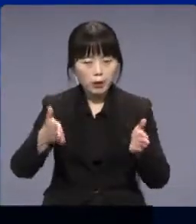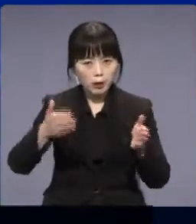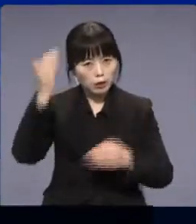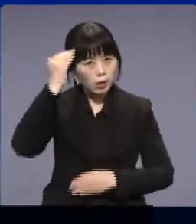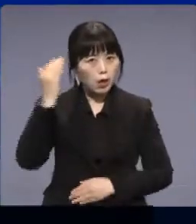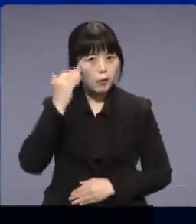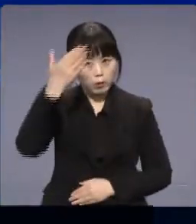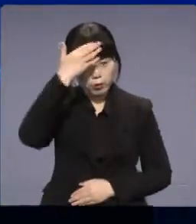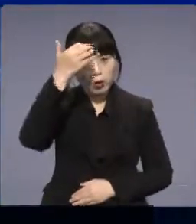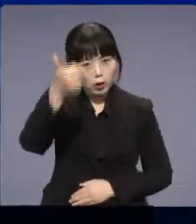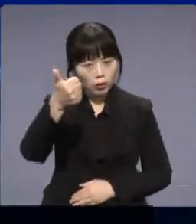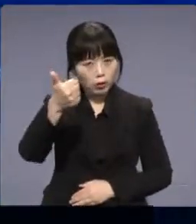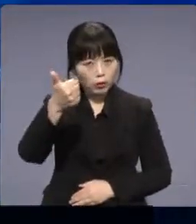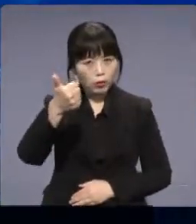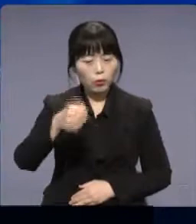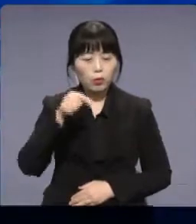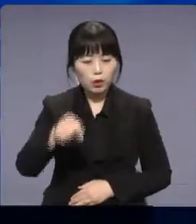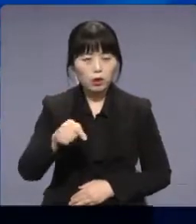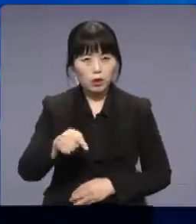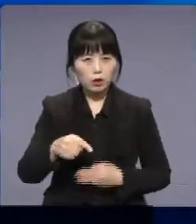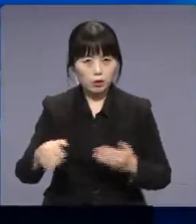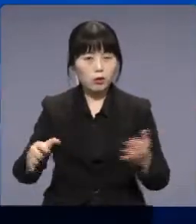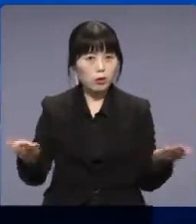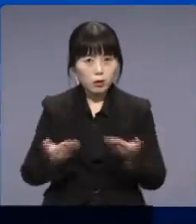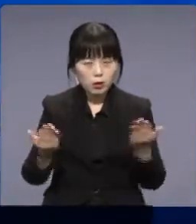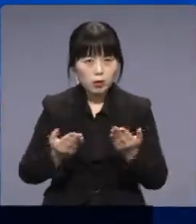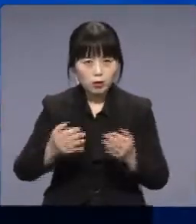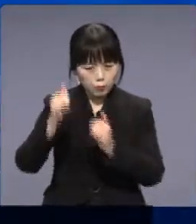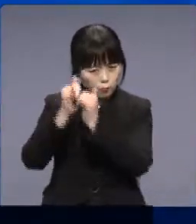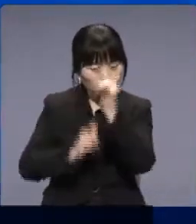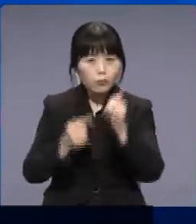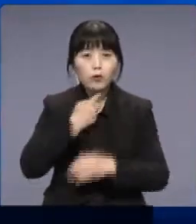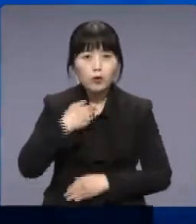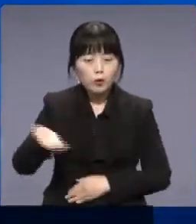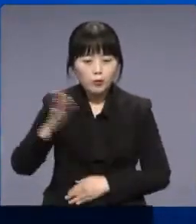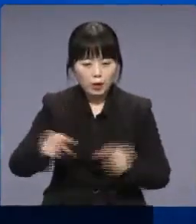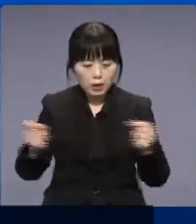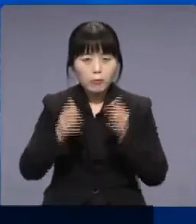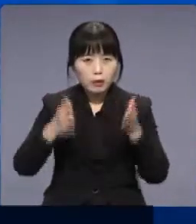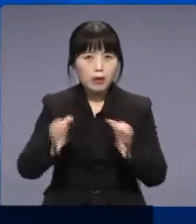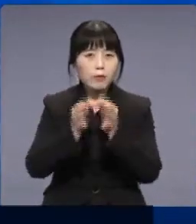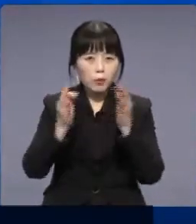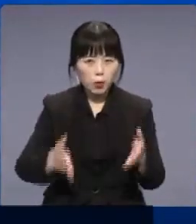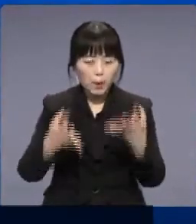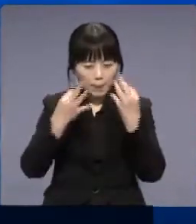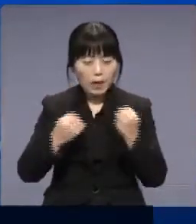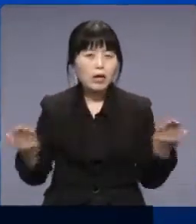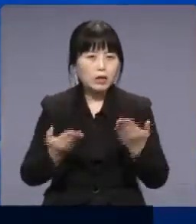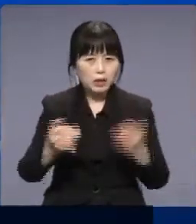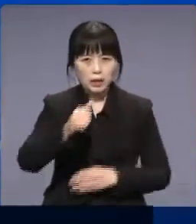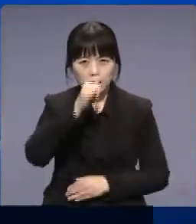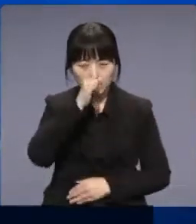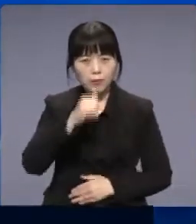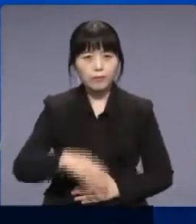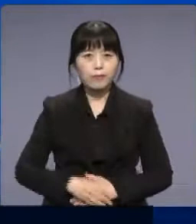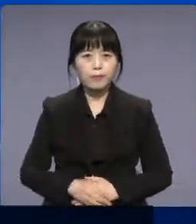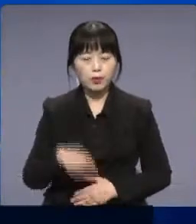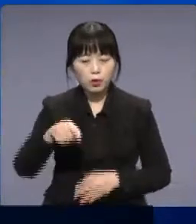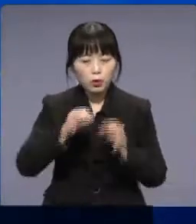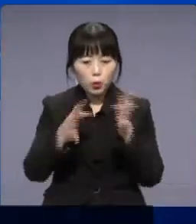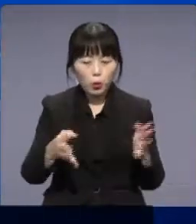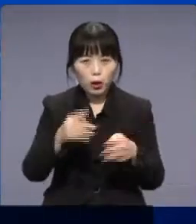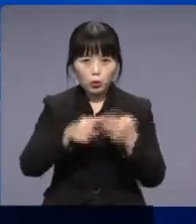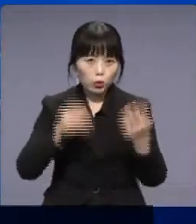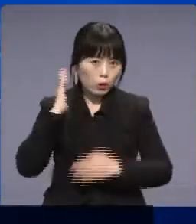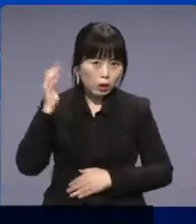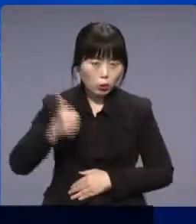대한민국 수장으로 이런 파란이 사실은 전무후무한 일이지만요. 그 짧은 기간 동안 참 많은 일도 있었습니다. 그동안